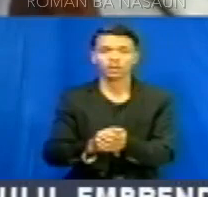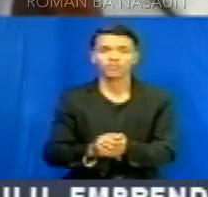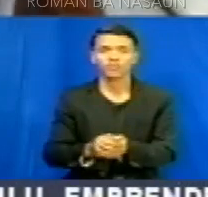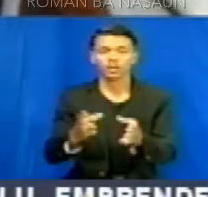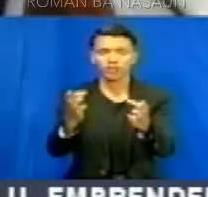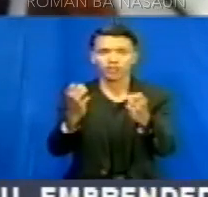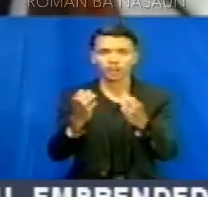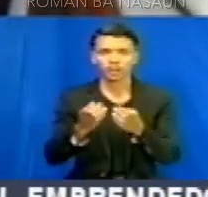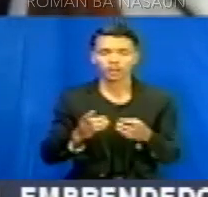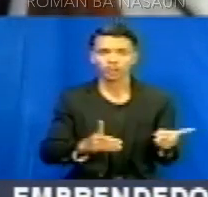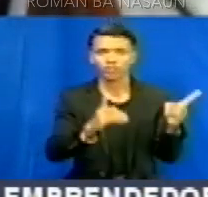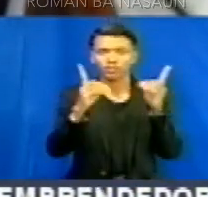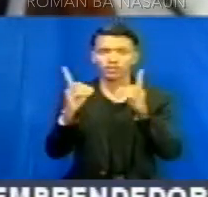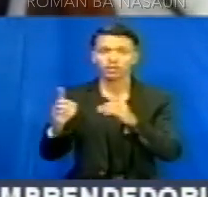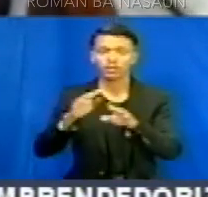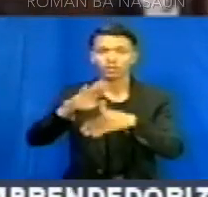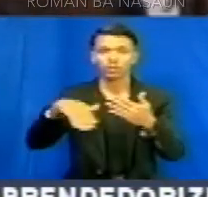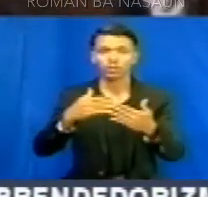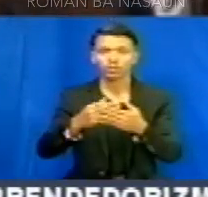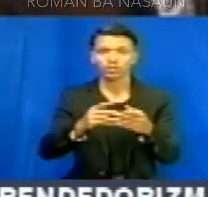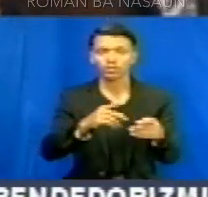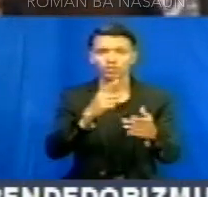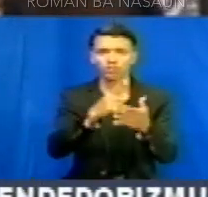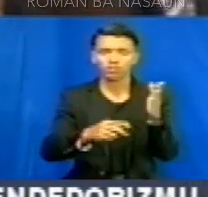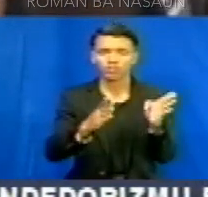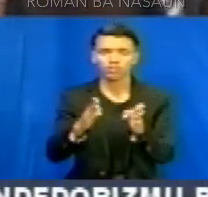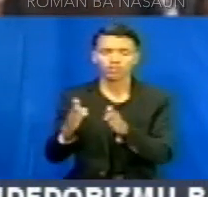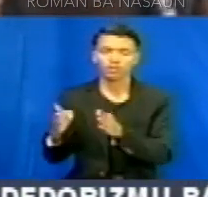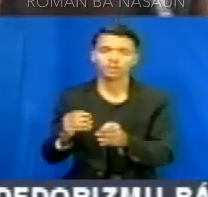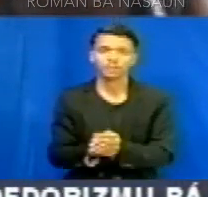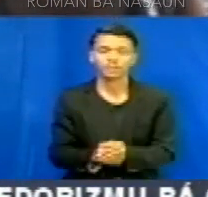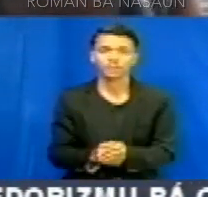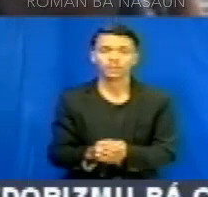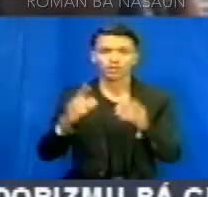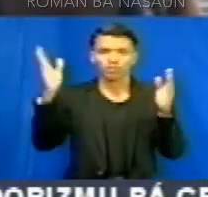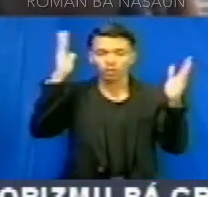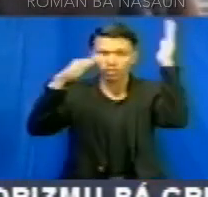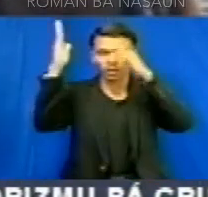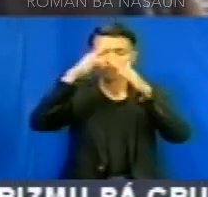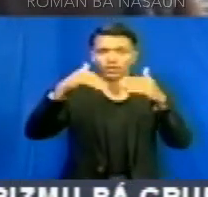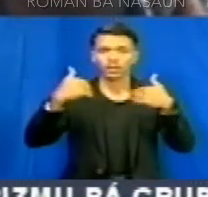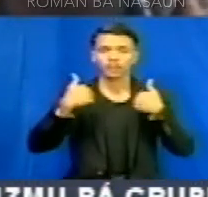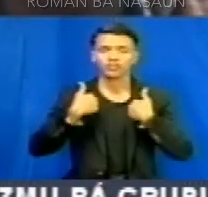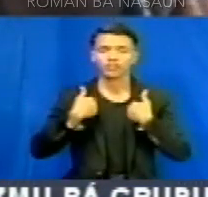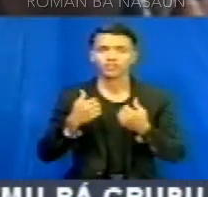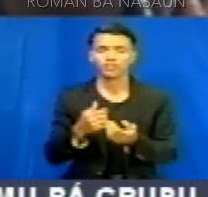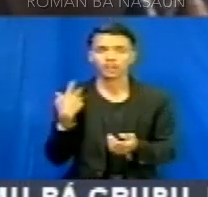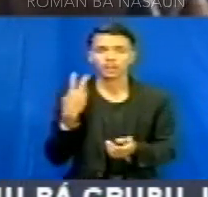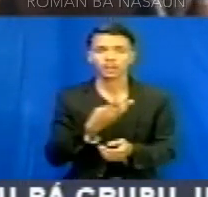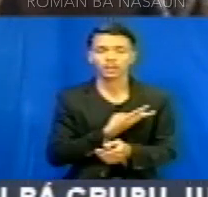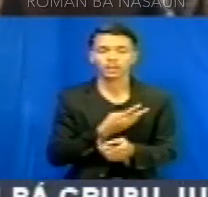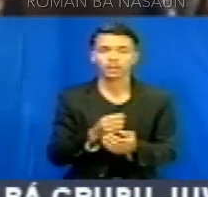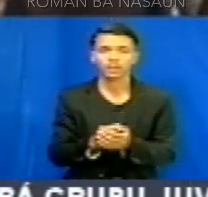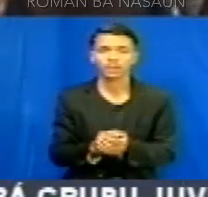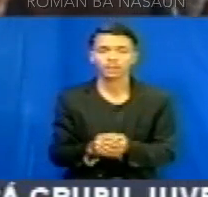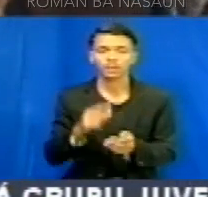buat hotu na be sira planeia ona. Failansu ne sempre ya. Failansu ne yen beret sempre ya failansu. Ita talkansa ni